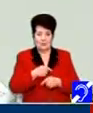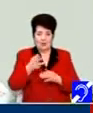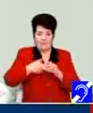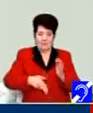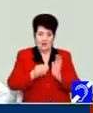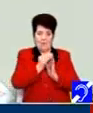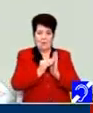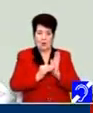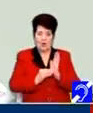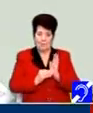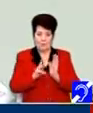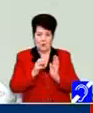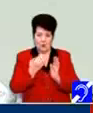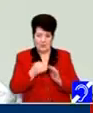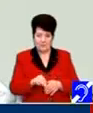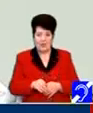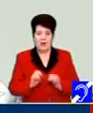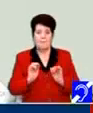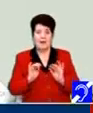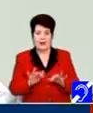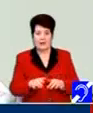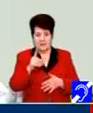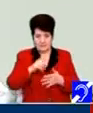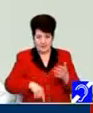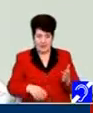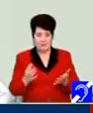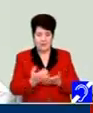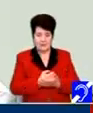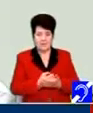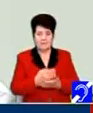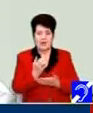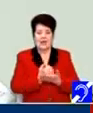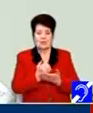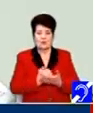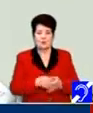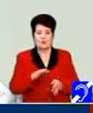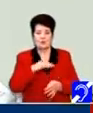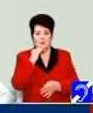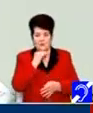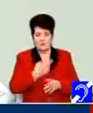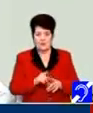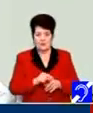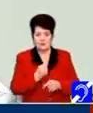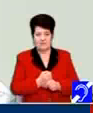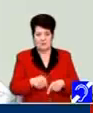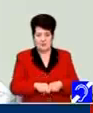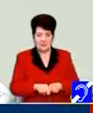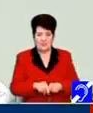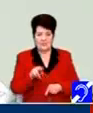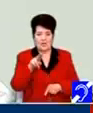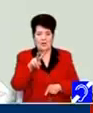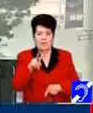finele programului. Deci, practic, noi sperăm că găsim resurse suficiente ca să facem această platformă